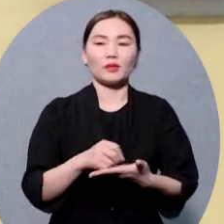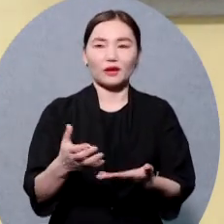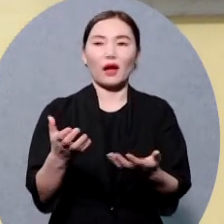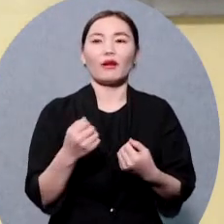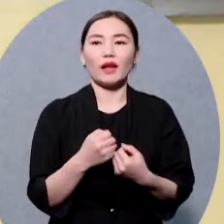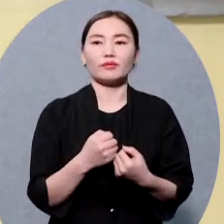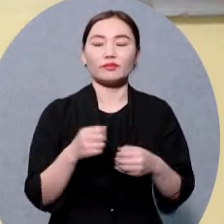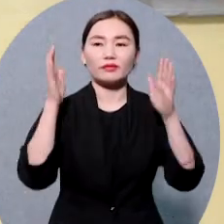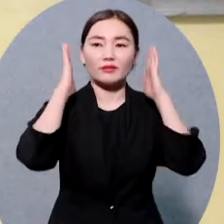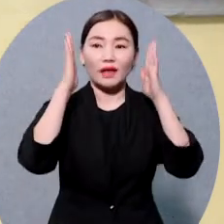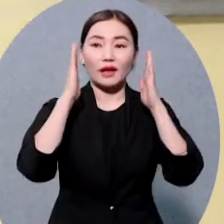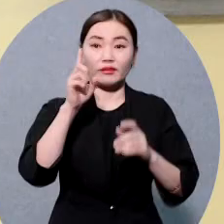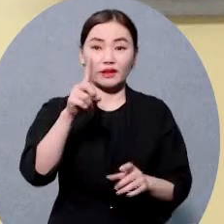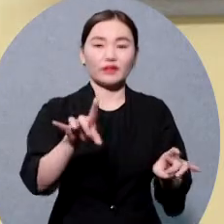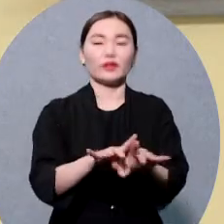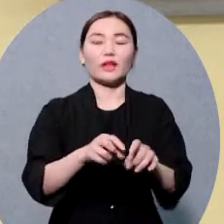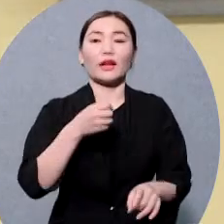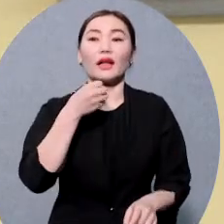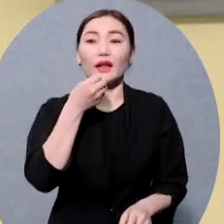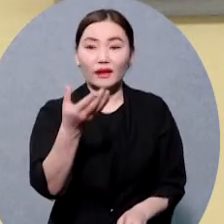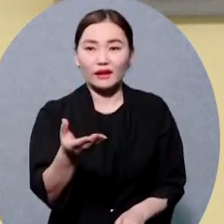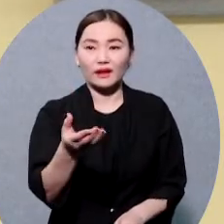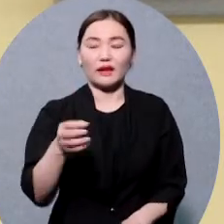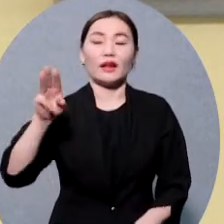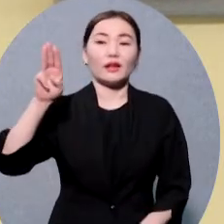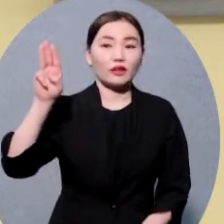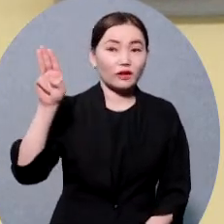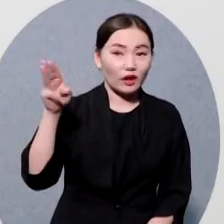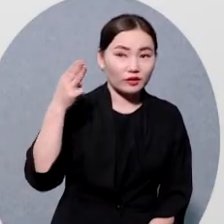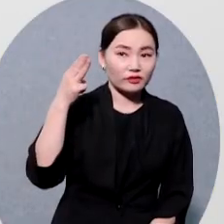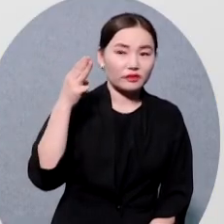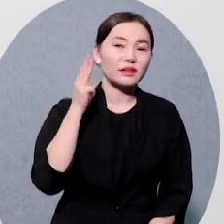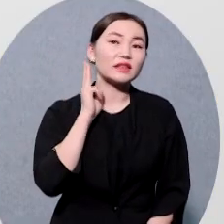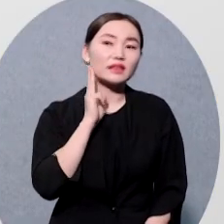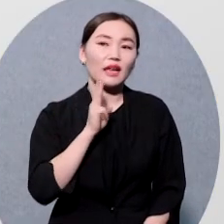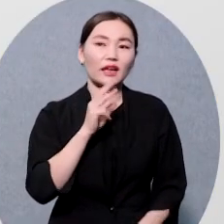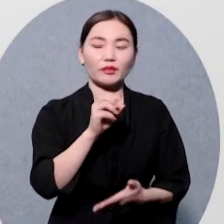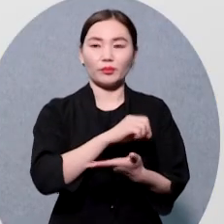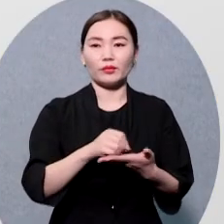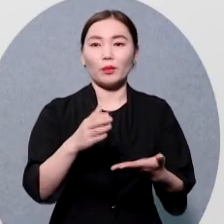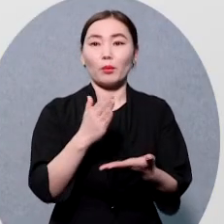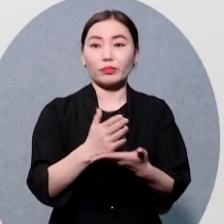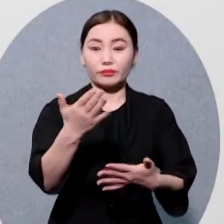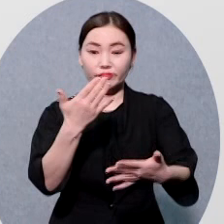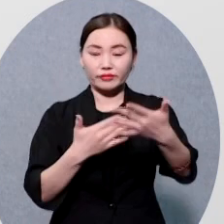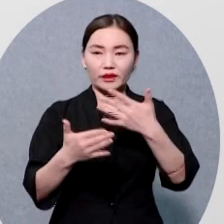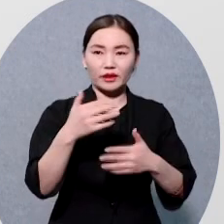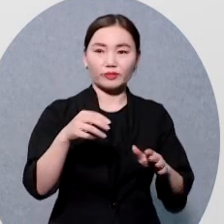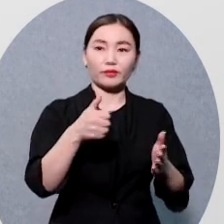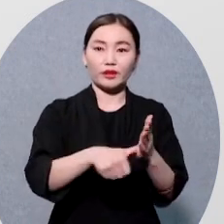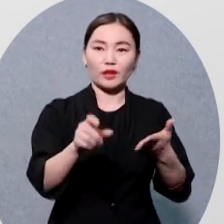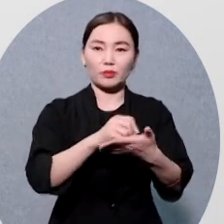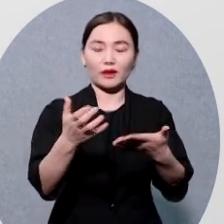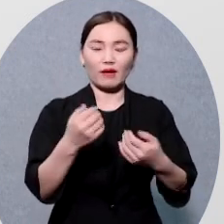анхааруулж хэлэхэд тод чанаар тэмдэглэсэн үгийн тайлбарууд слайдн дээр гарна. За мөн тэр тайлбарыг давхар бичиж тэмдэглэж аваад